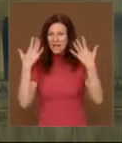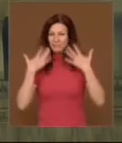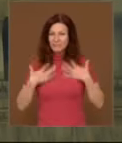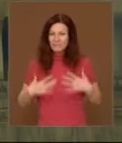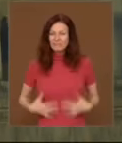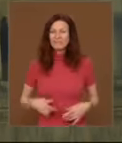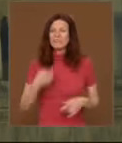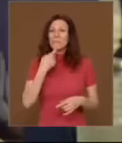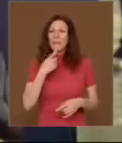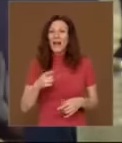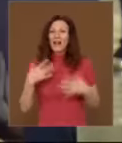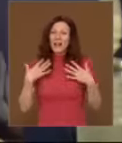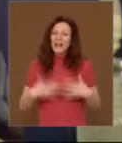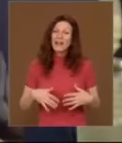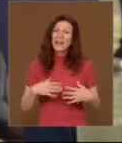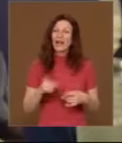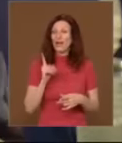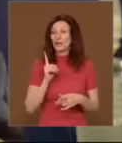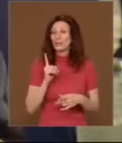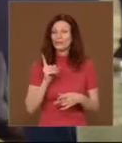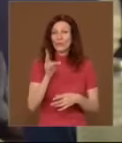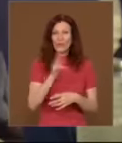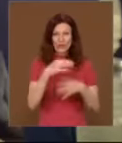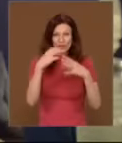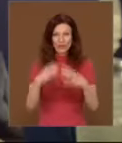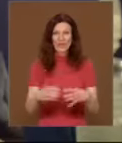които са им били давани при кръщението.